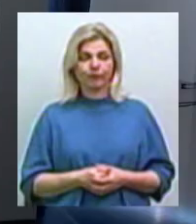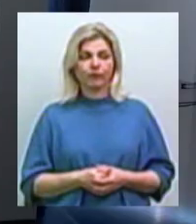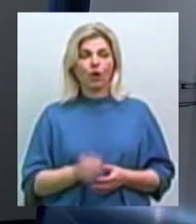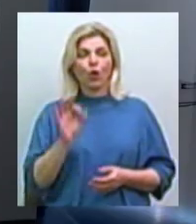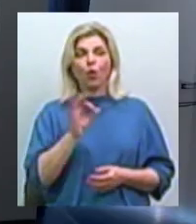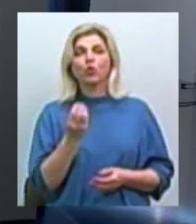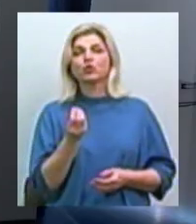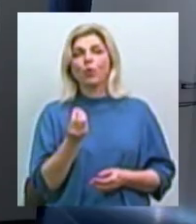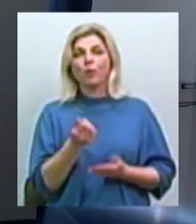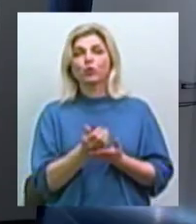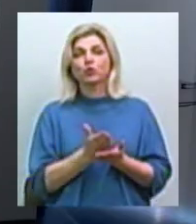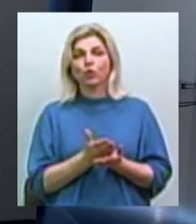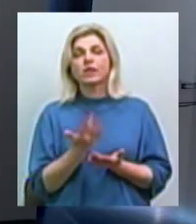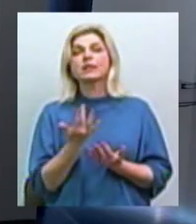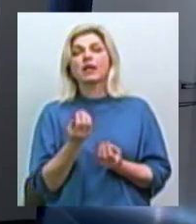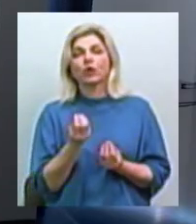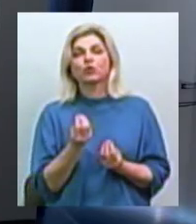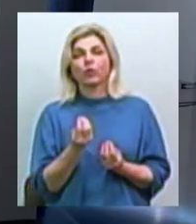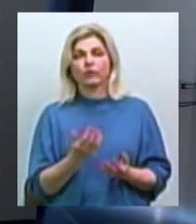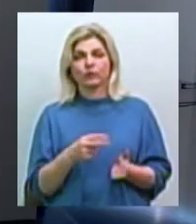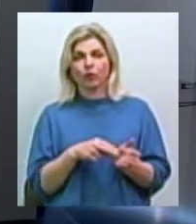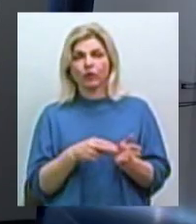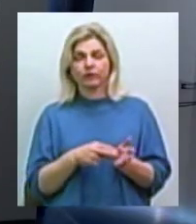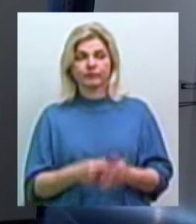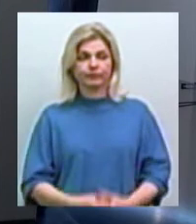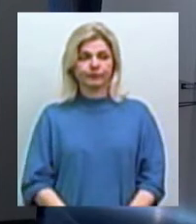вартості послуги, скільки вона коштує?